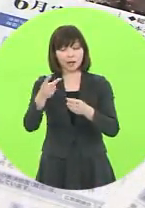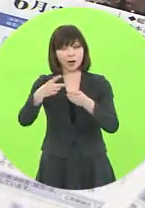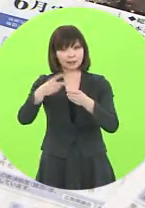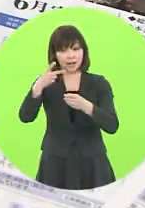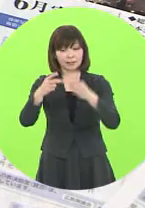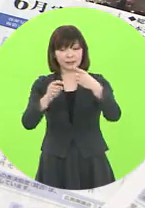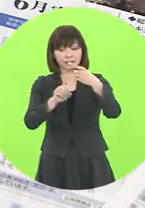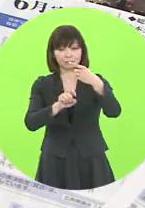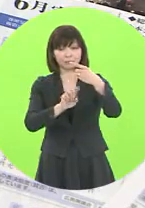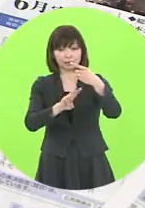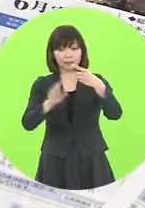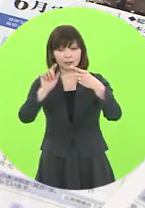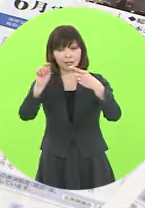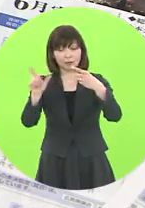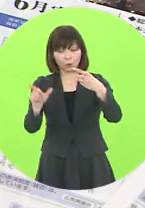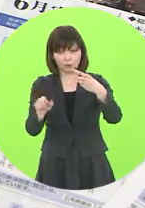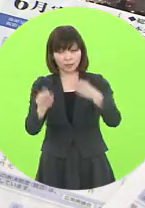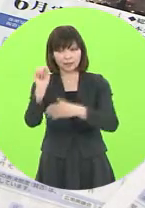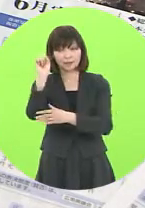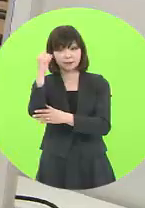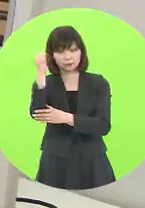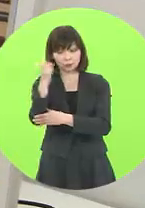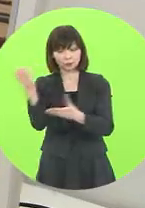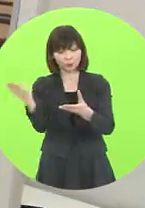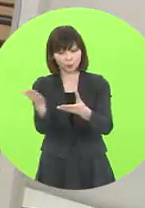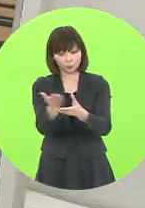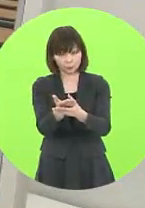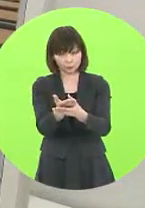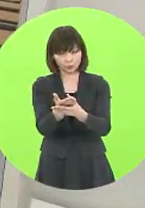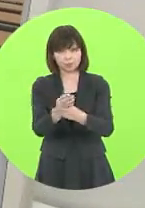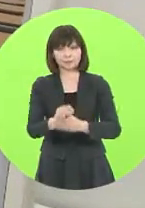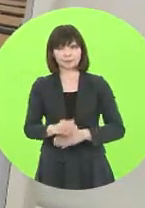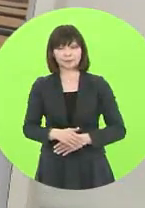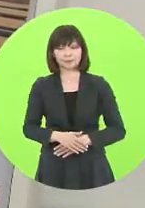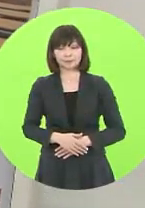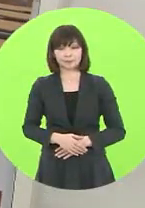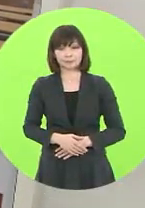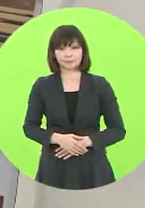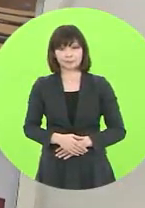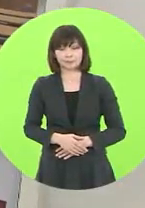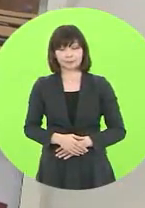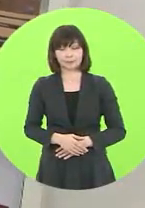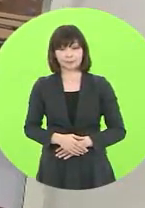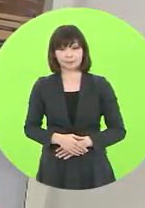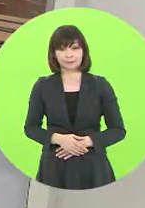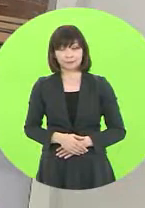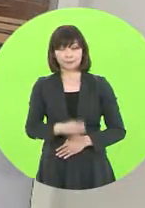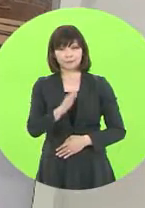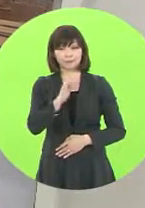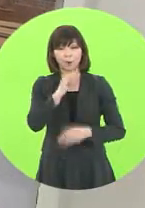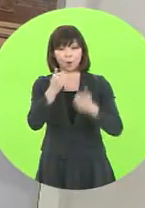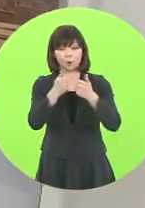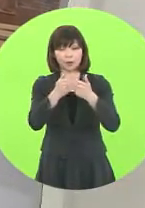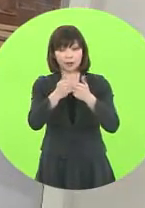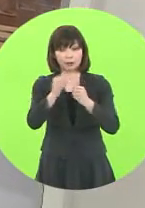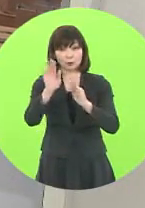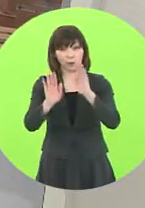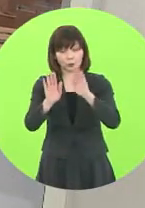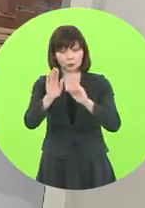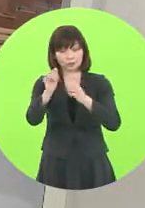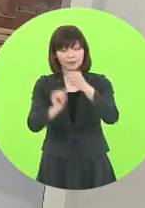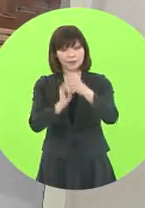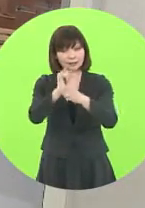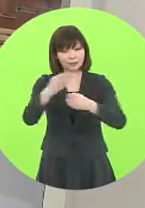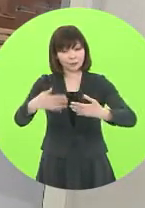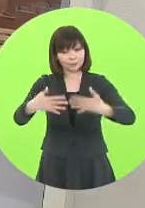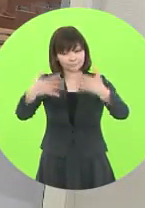の月曜日、新聞折り込みなどでお届けします。また本会議の様子はインターネットでも見ること